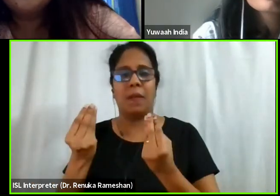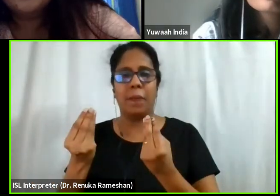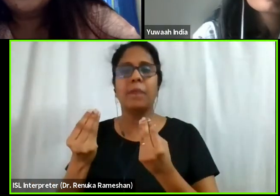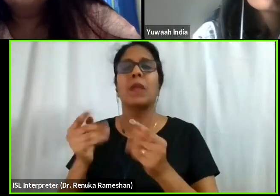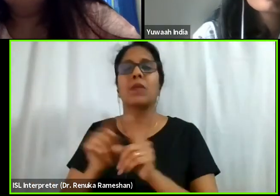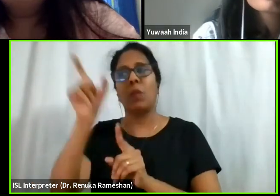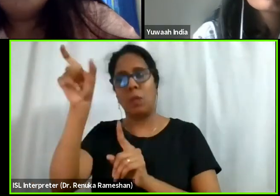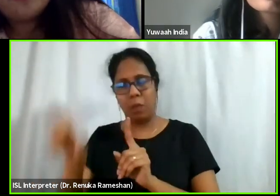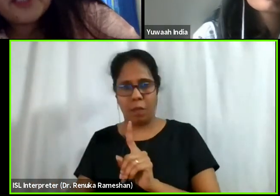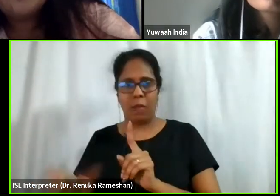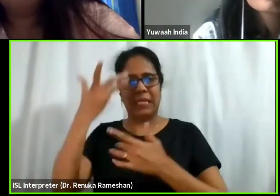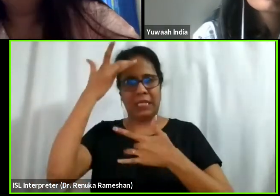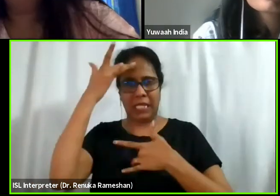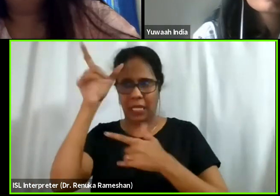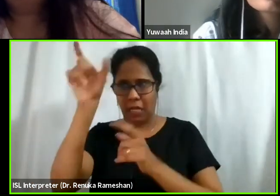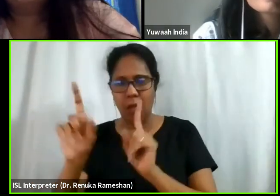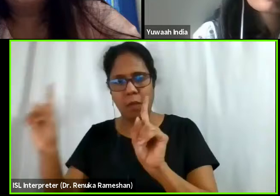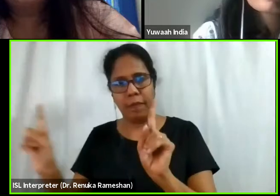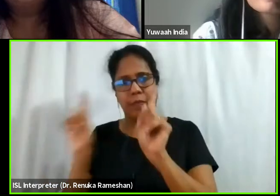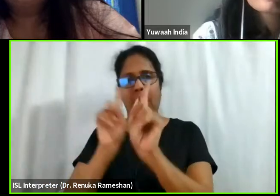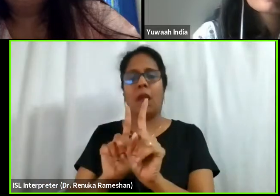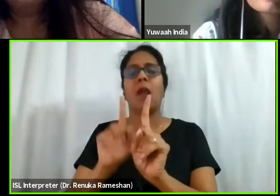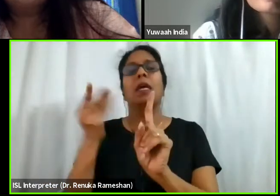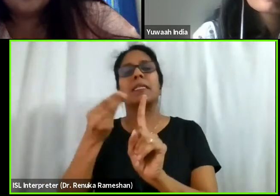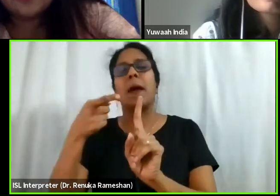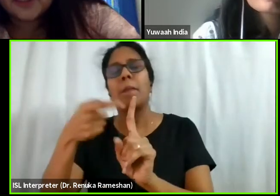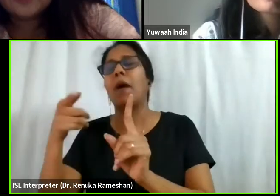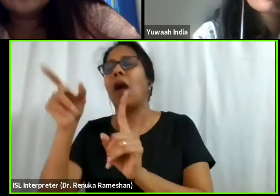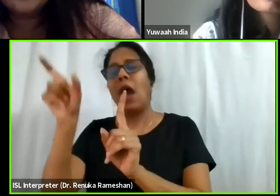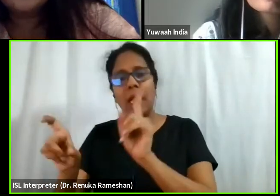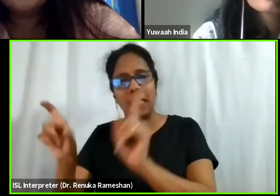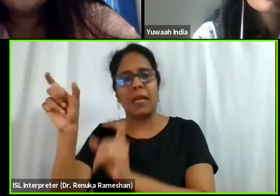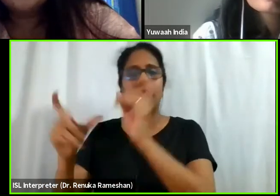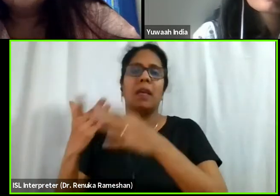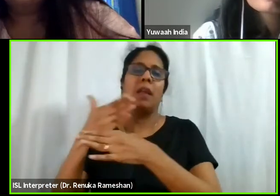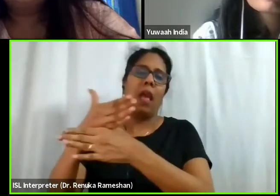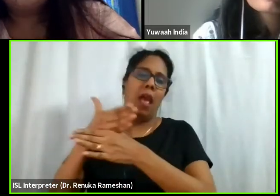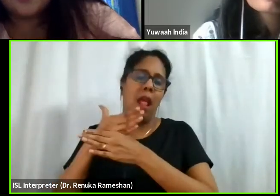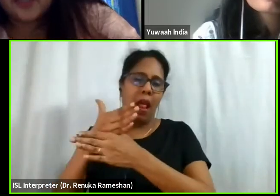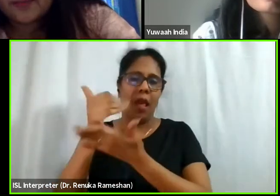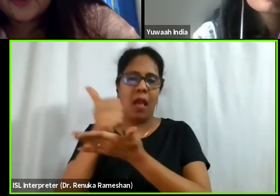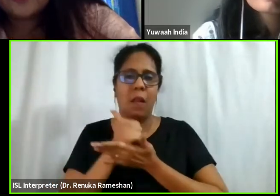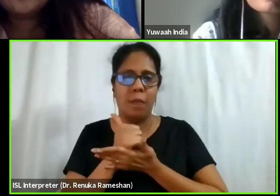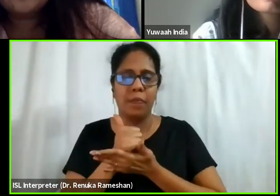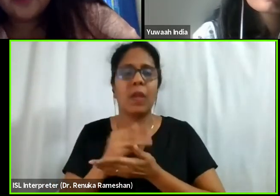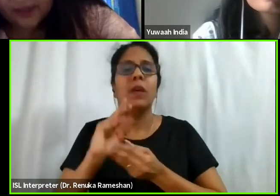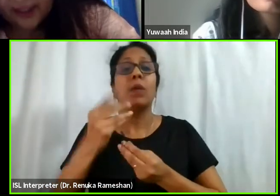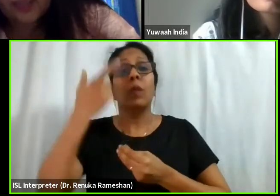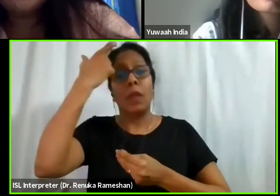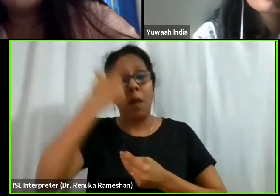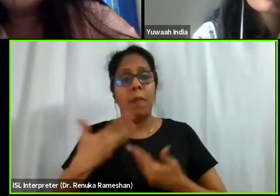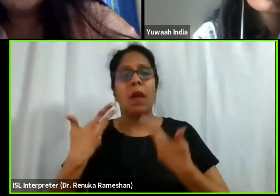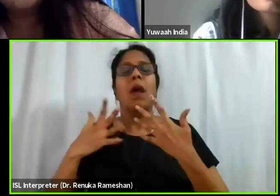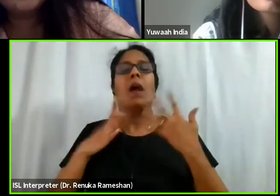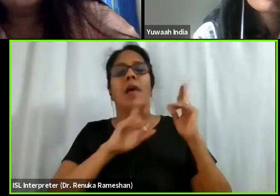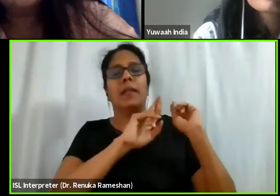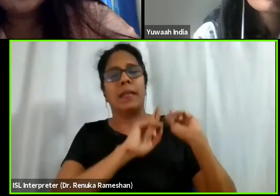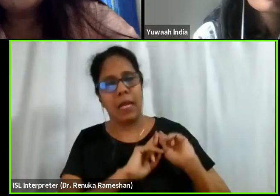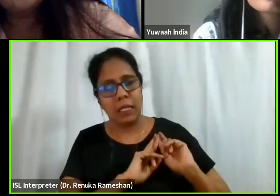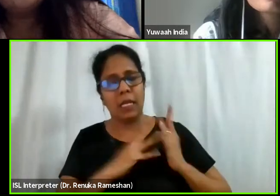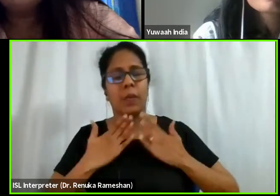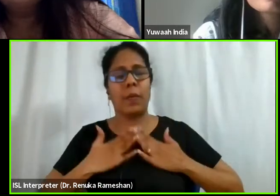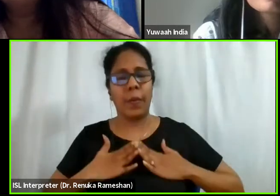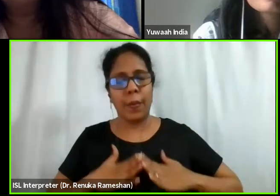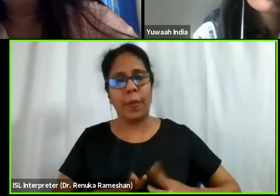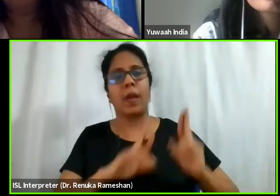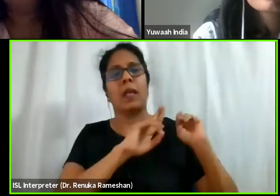हो, वो भी आपको हेल्प करेगा। आप कम थकोगे, आप आराम करोगे जितना कर